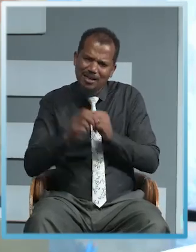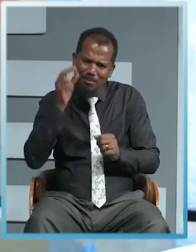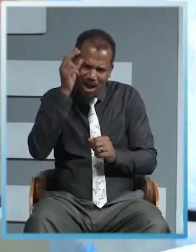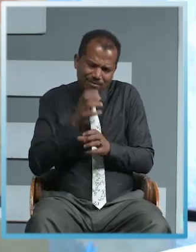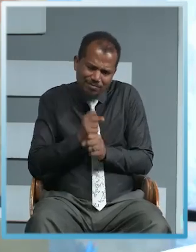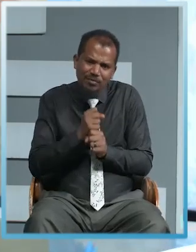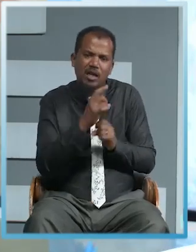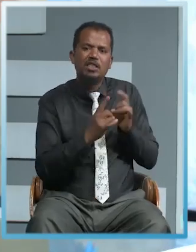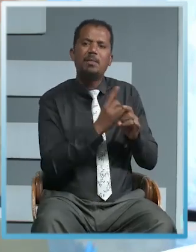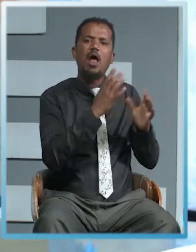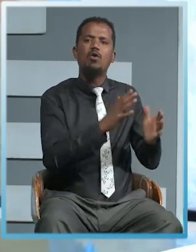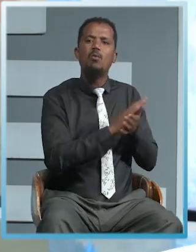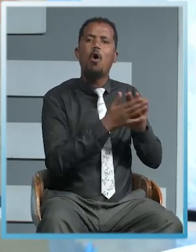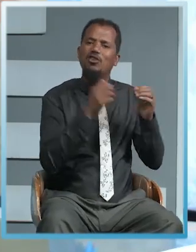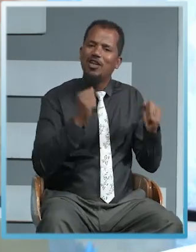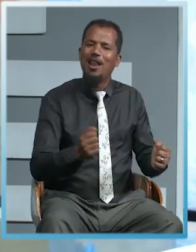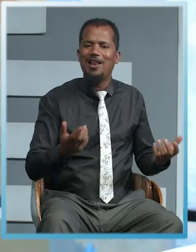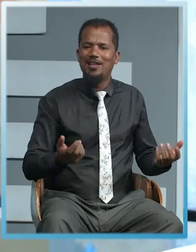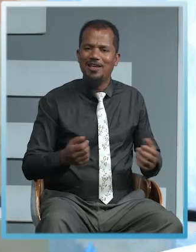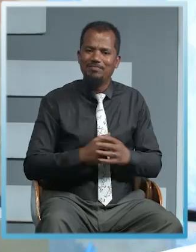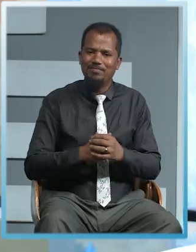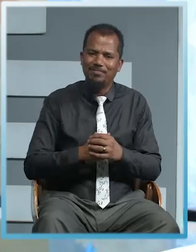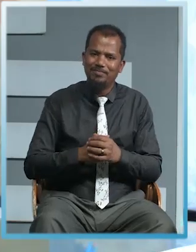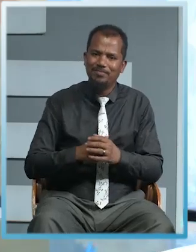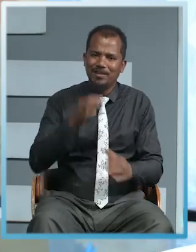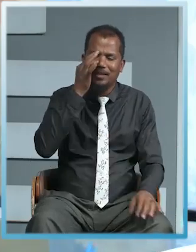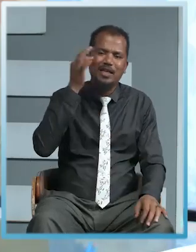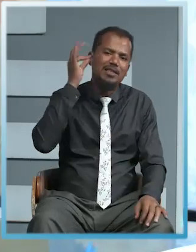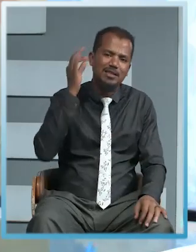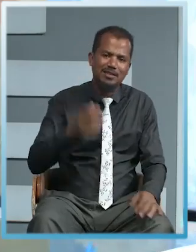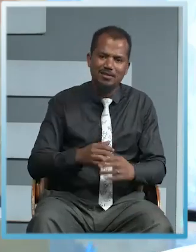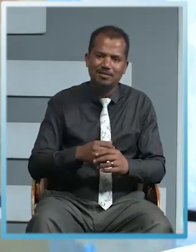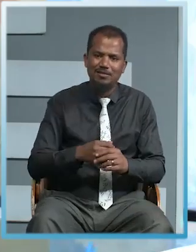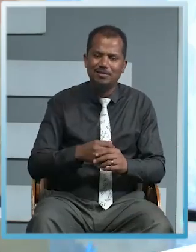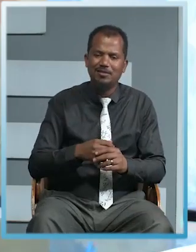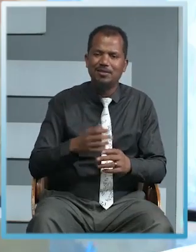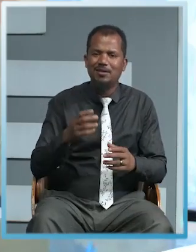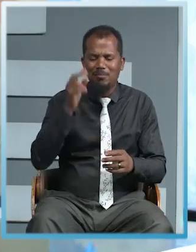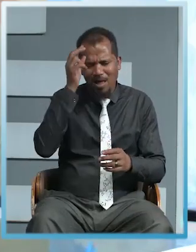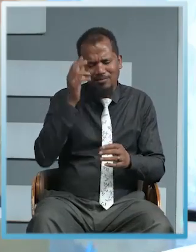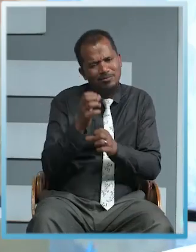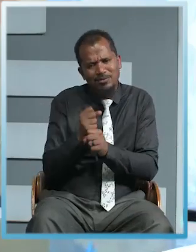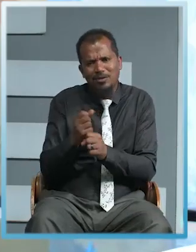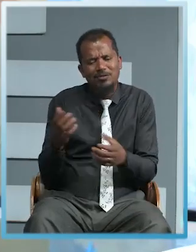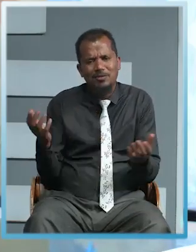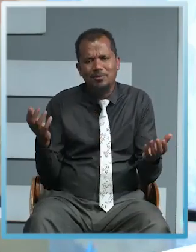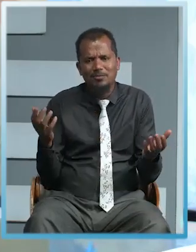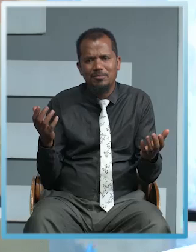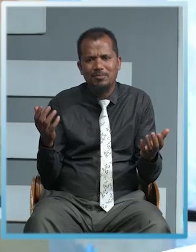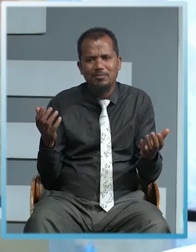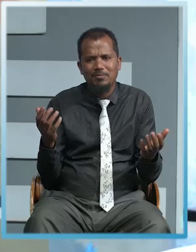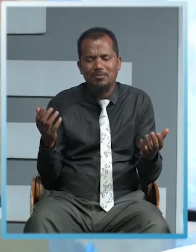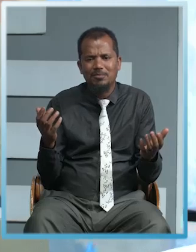ይዘሽ ዘመናዊ መሆን ይቻላል ማለት ነው። ህንድን ብትወስጂ ሳሪያቸውን እንዳረጉ ነው።